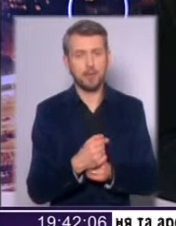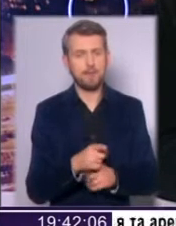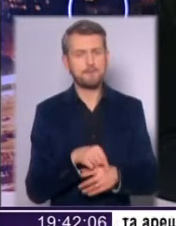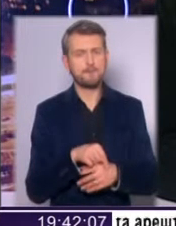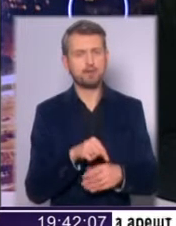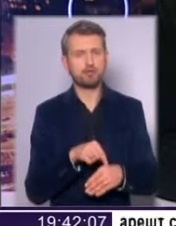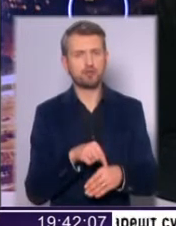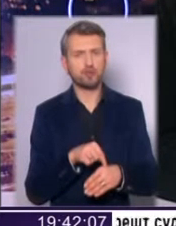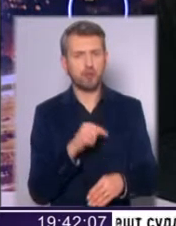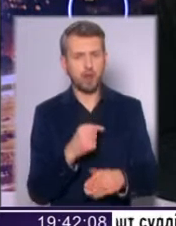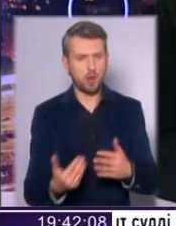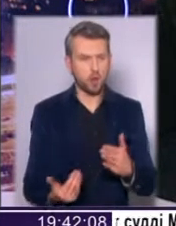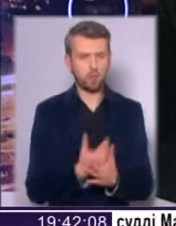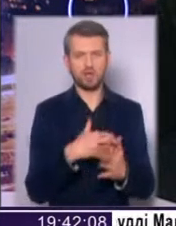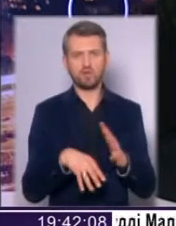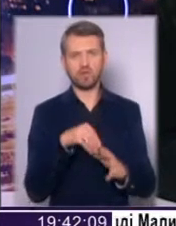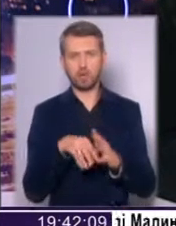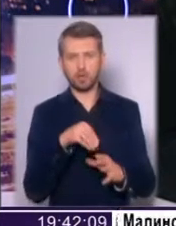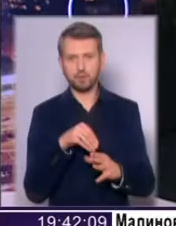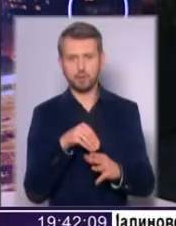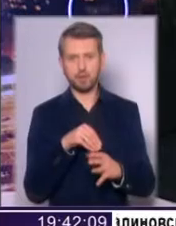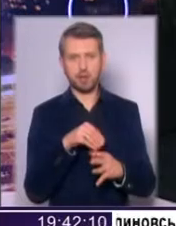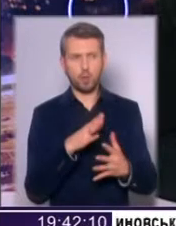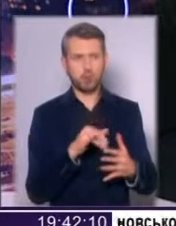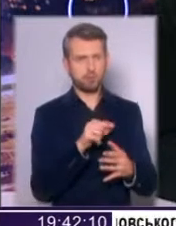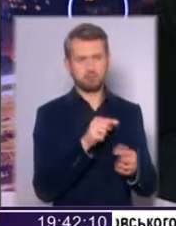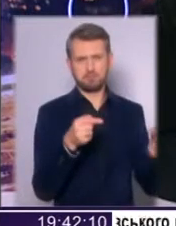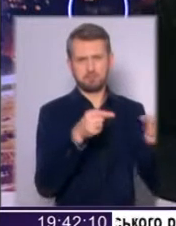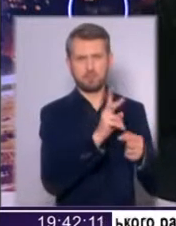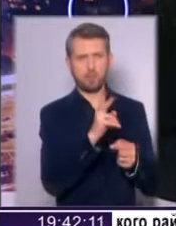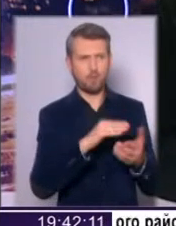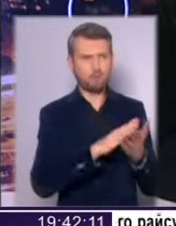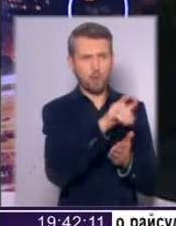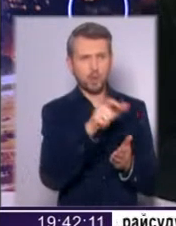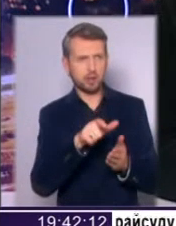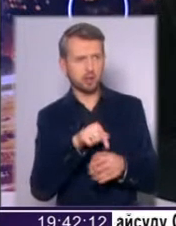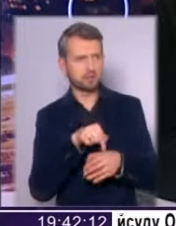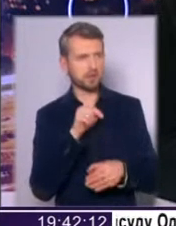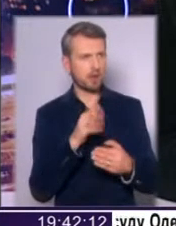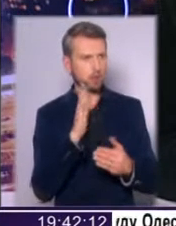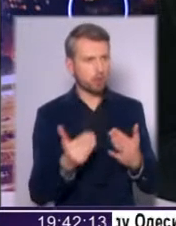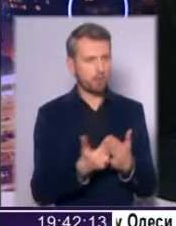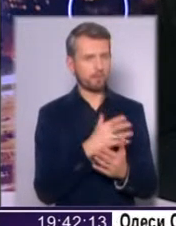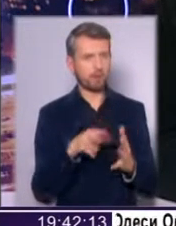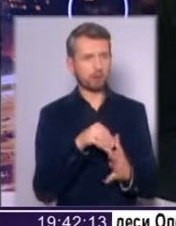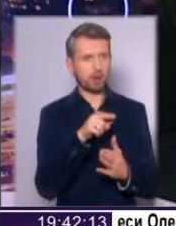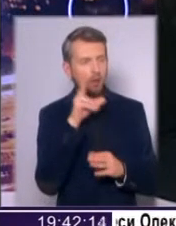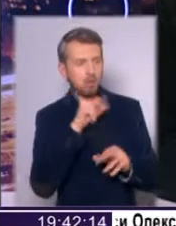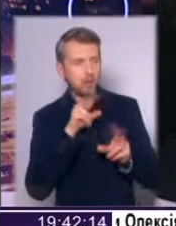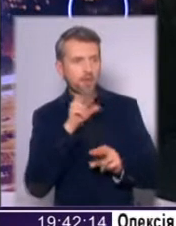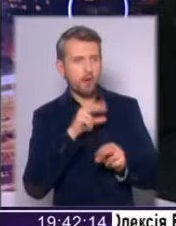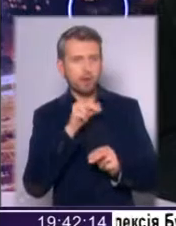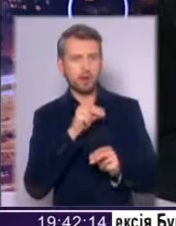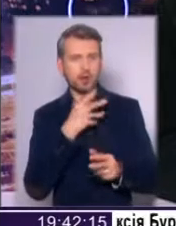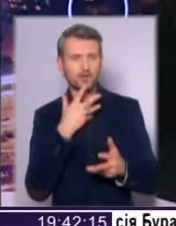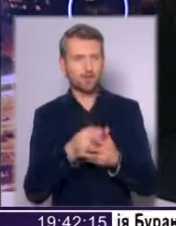відчуття нових виборів у певних політиків, які сподіваються за рахунок цих виборів збільшити